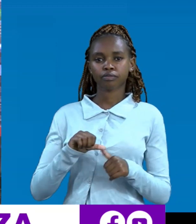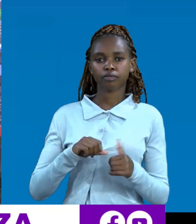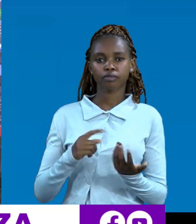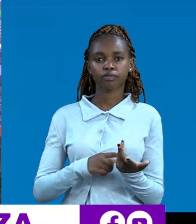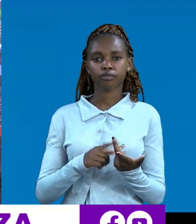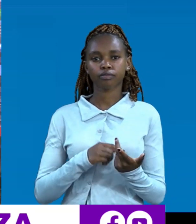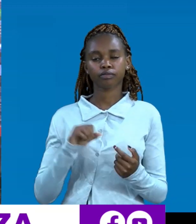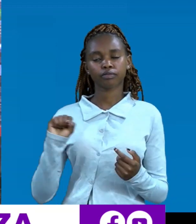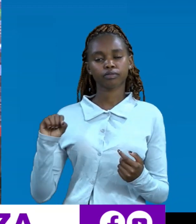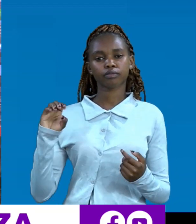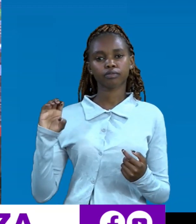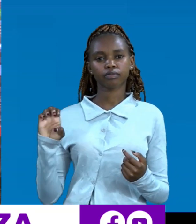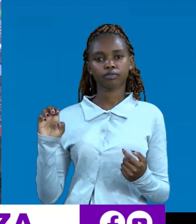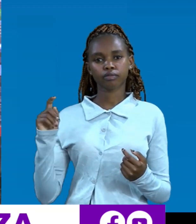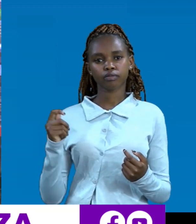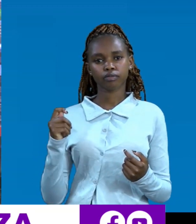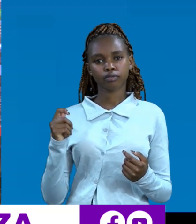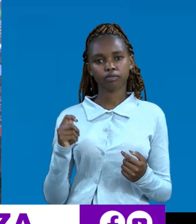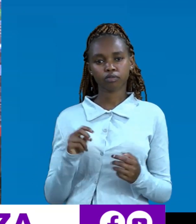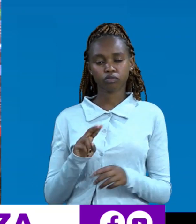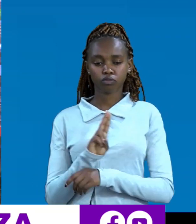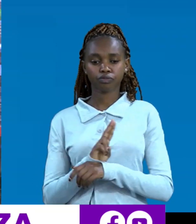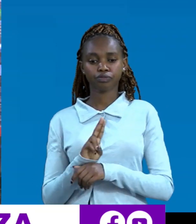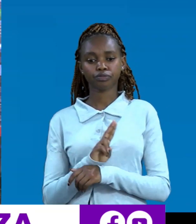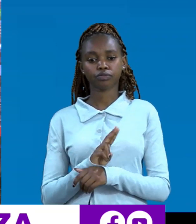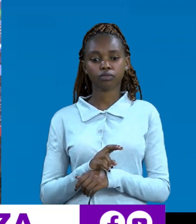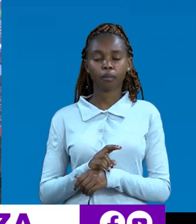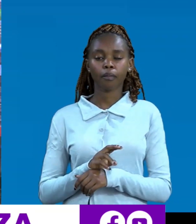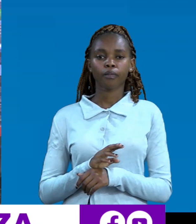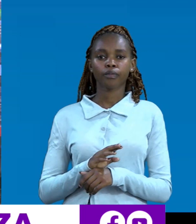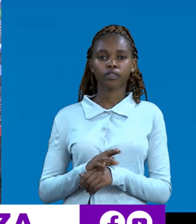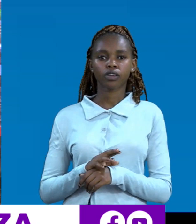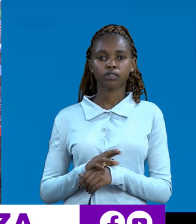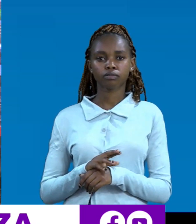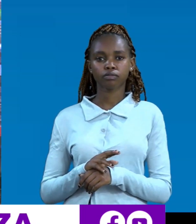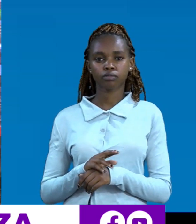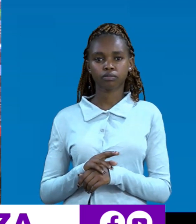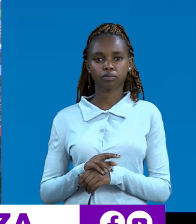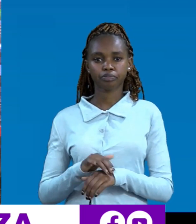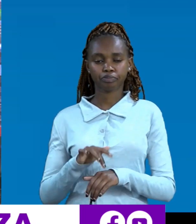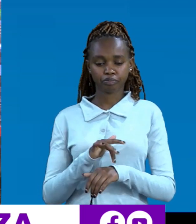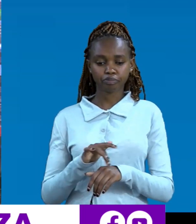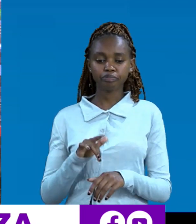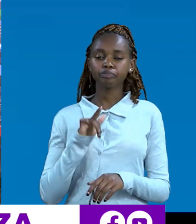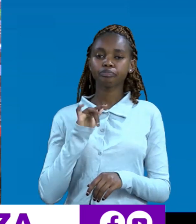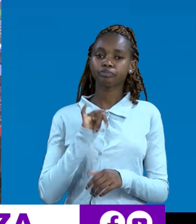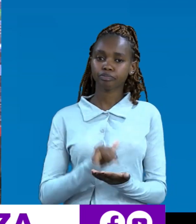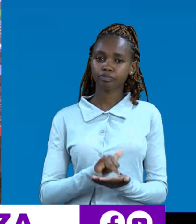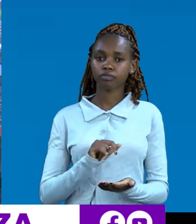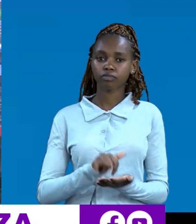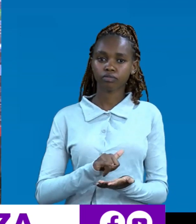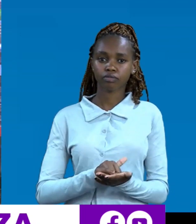any other set except Oxford. Wae, uyo alikuwa ile set ingine. Tulikuwa ligi moja, but hivyo singe tumia ile. Alikuwa ile ligi